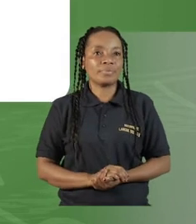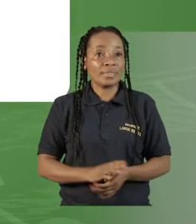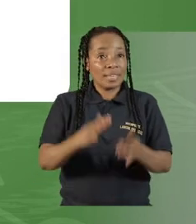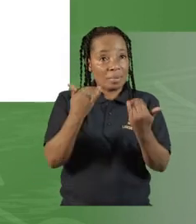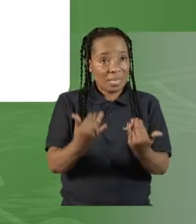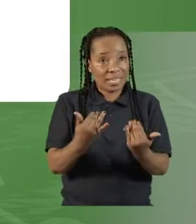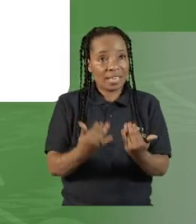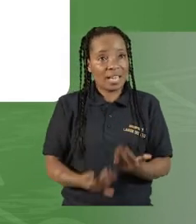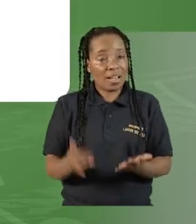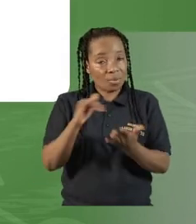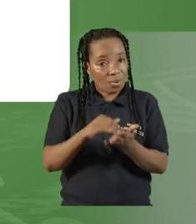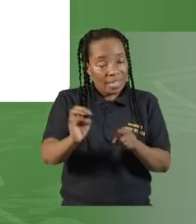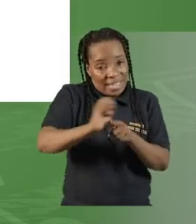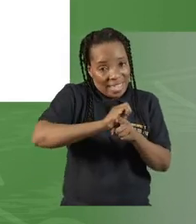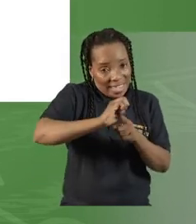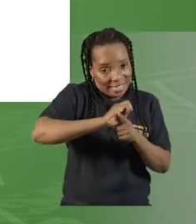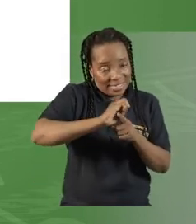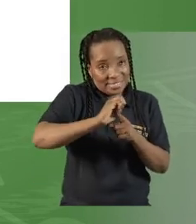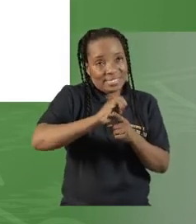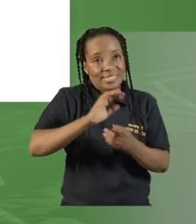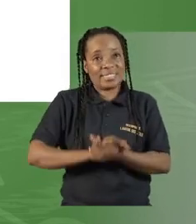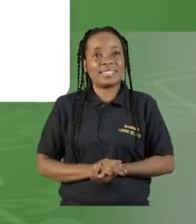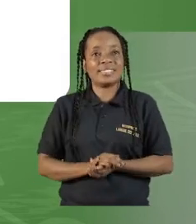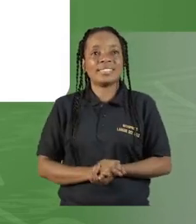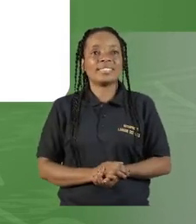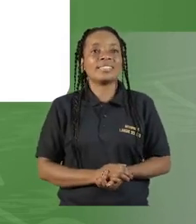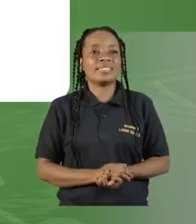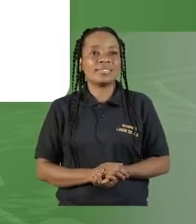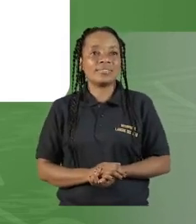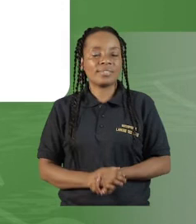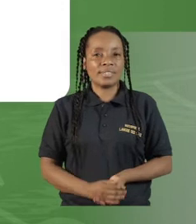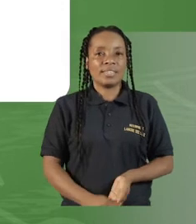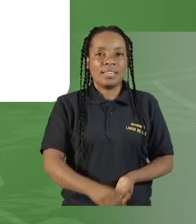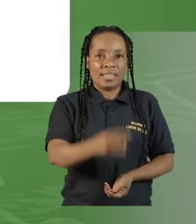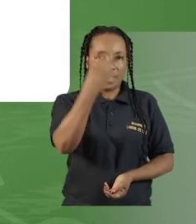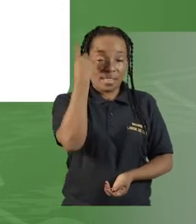Passons maintenant à notre activité d'application. La première question est la suivante.